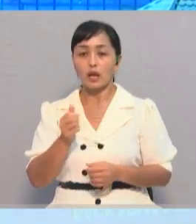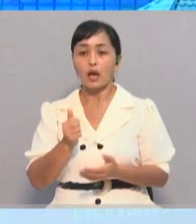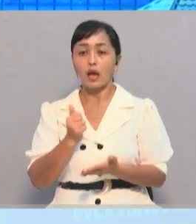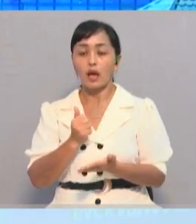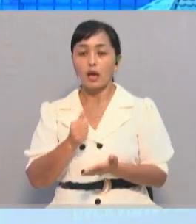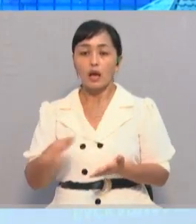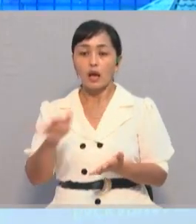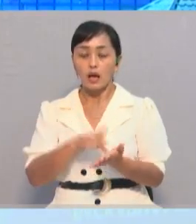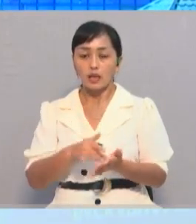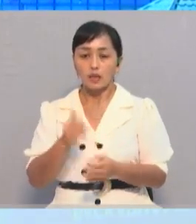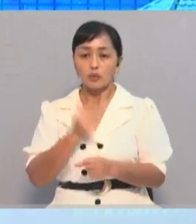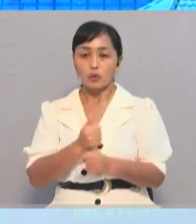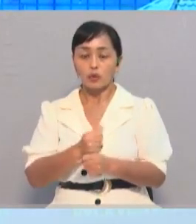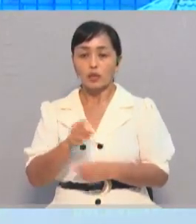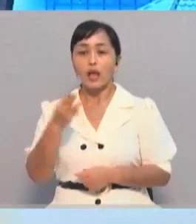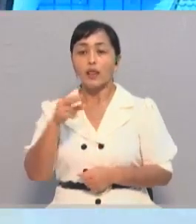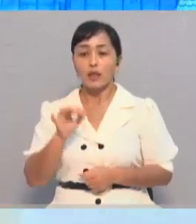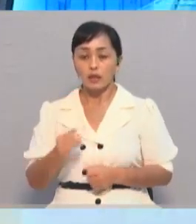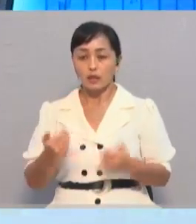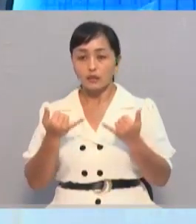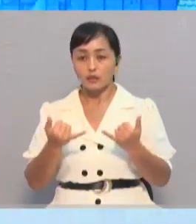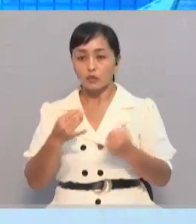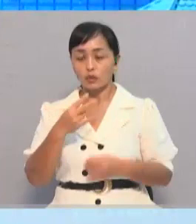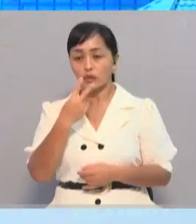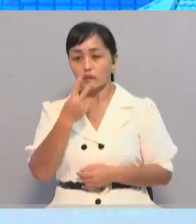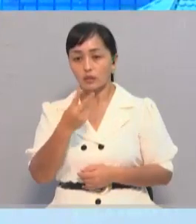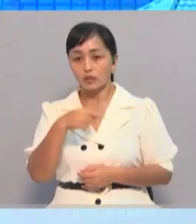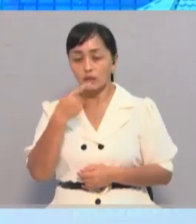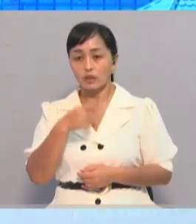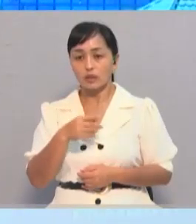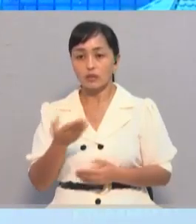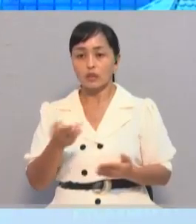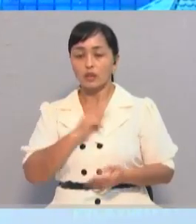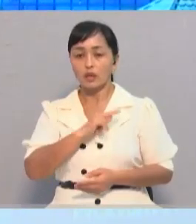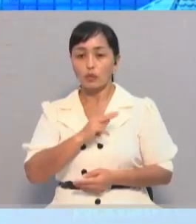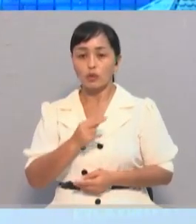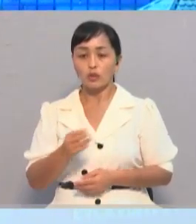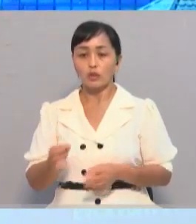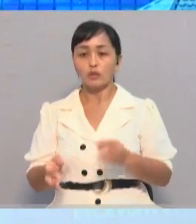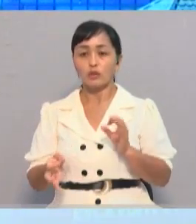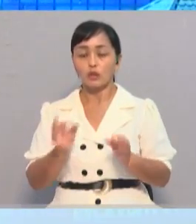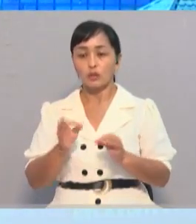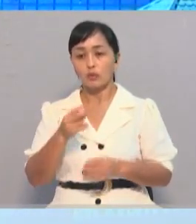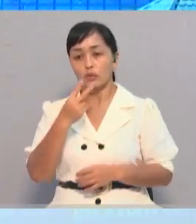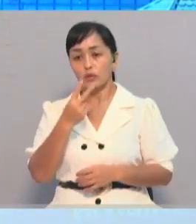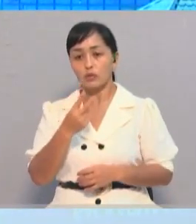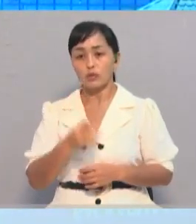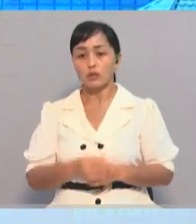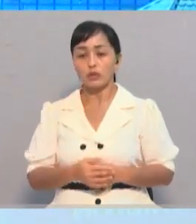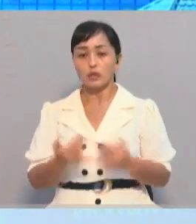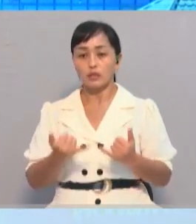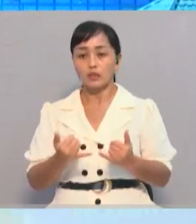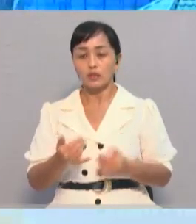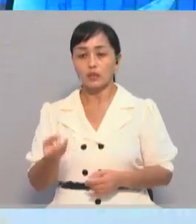области Дархан Сатыбалды отметил, что потенциал Тюлькобаса используется не в полной мере и поручил акиму района и руководителям управления